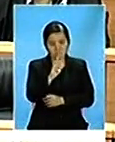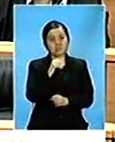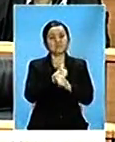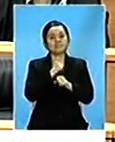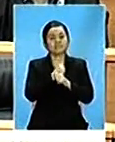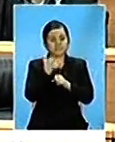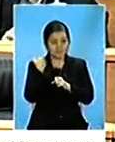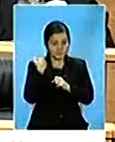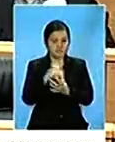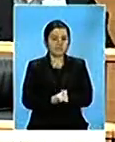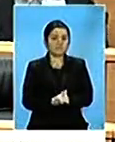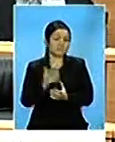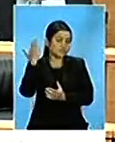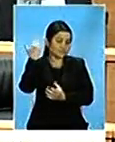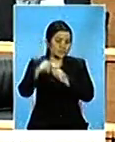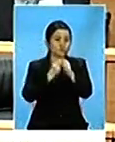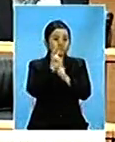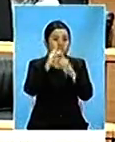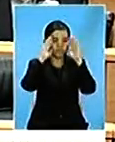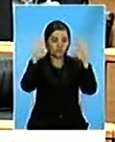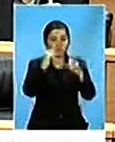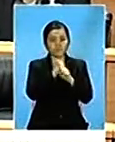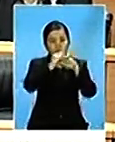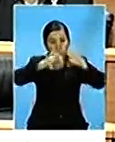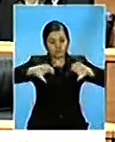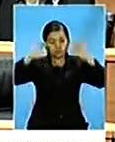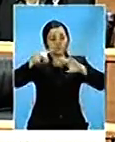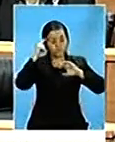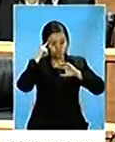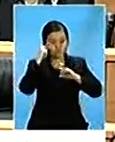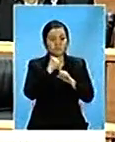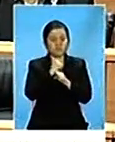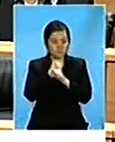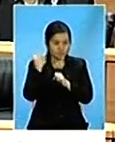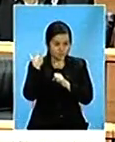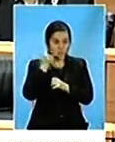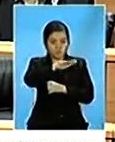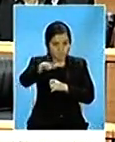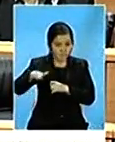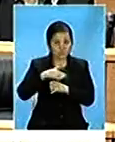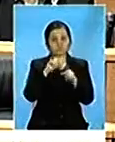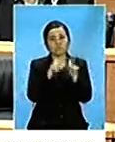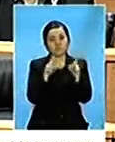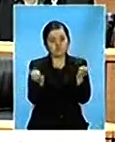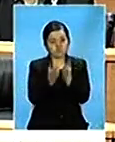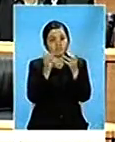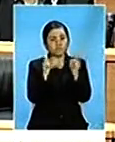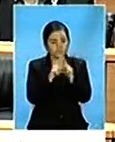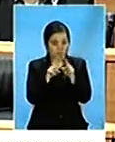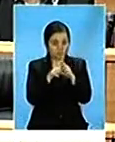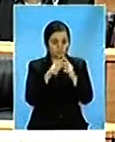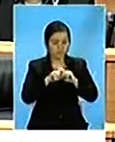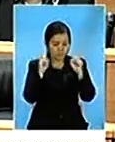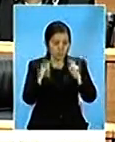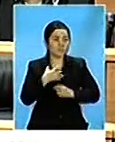ำที่ผ่านมา1ปีเนี่ยผมเชื่อว่ารัฐบาลมีประสบการณ์ในความเลวร้ายพวกผมก็โดนสาหัสสากรรจ์ท่านประธานครับแต่สิ่งที่ผมอย